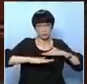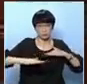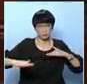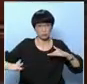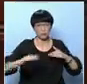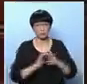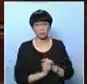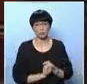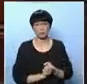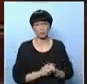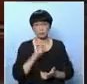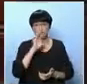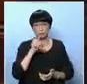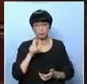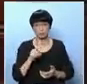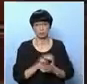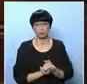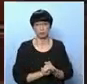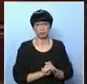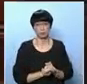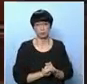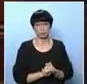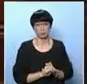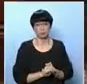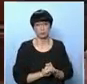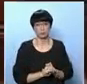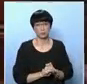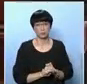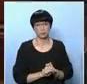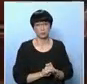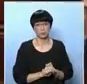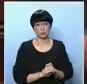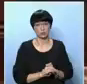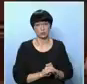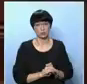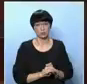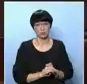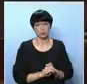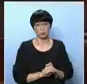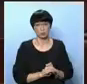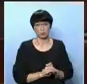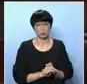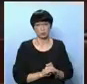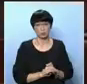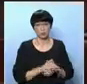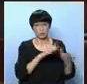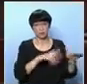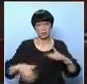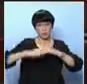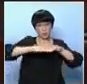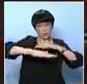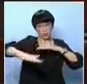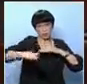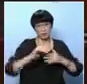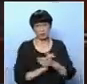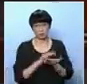本上可以说原则上有多少倾向于支持填海，不